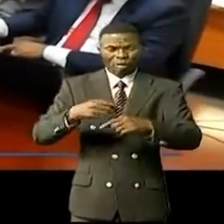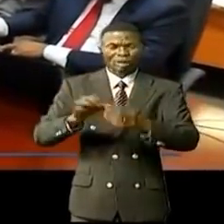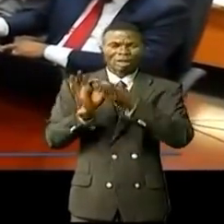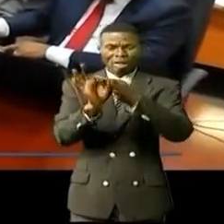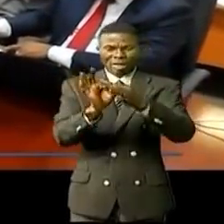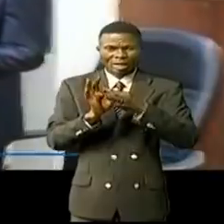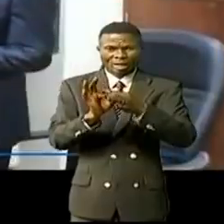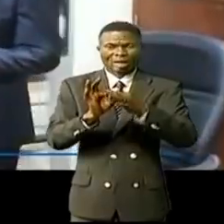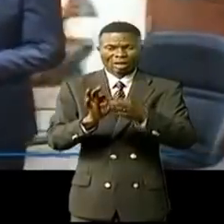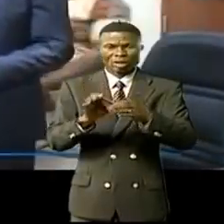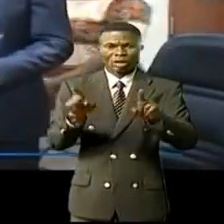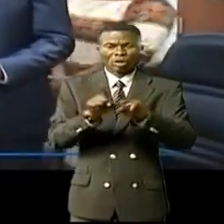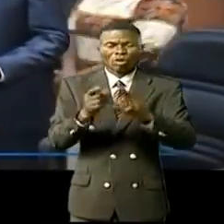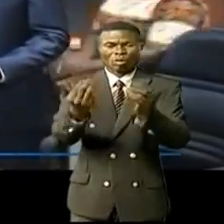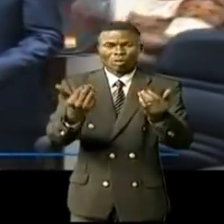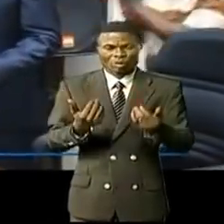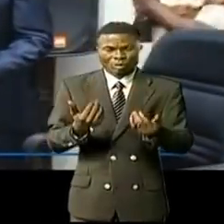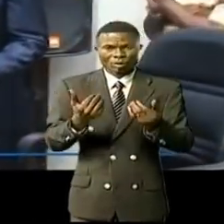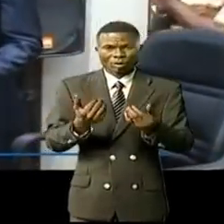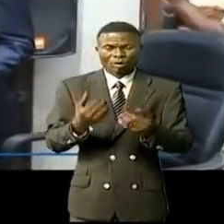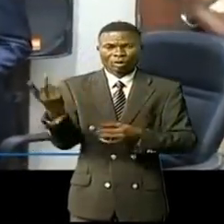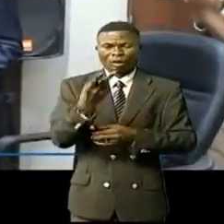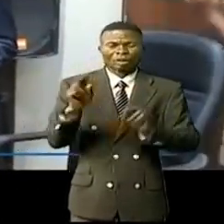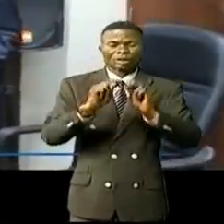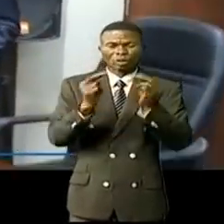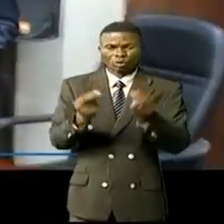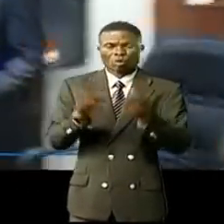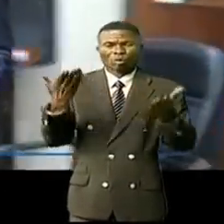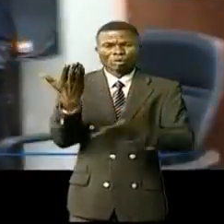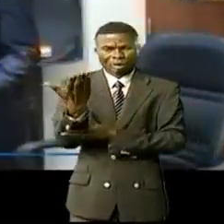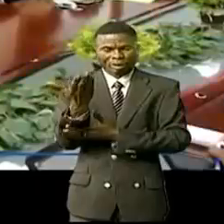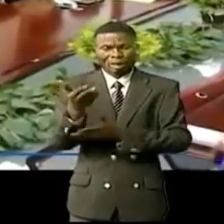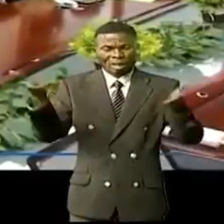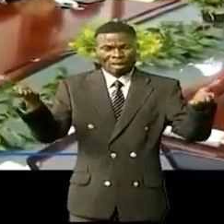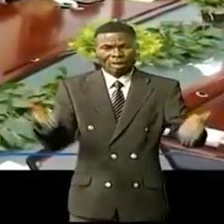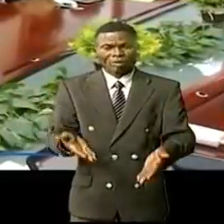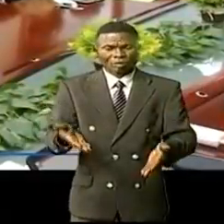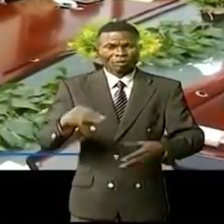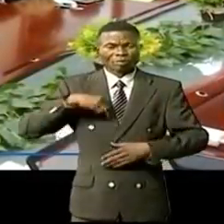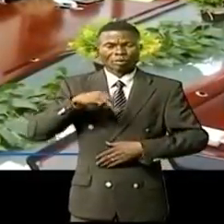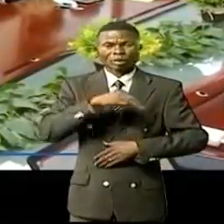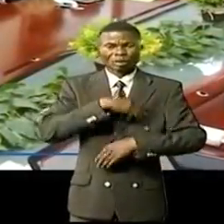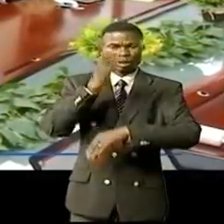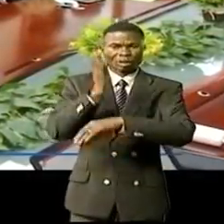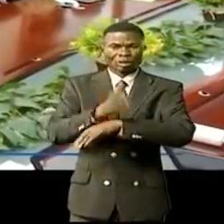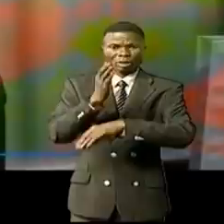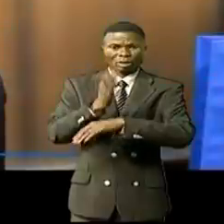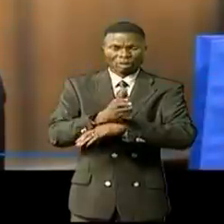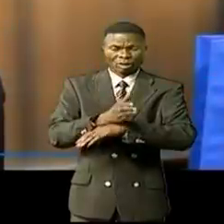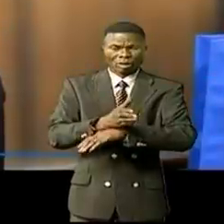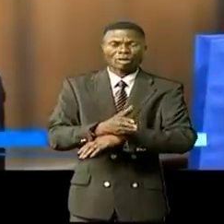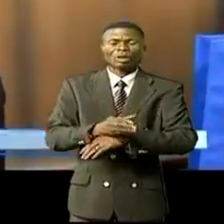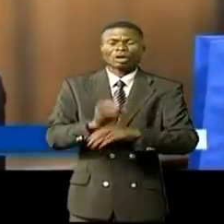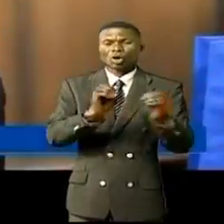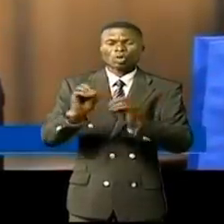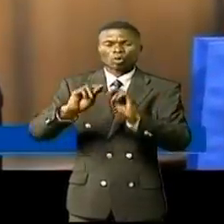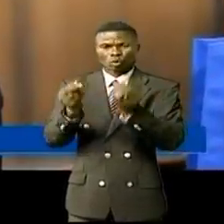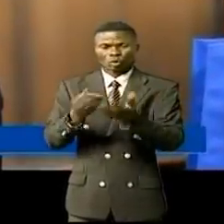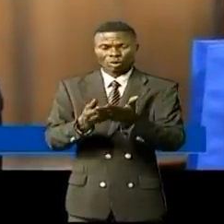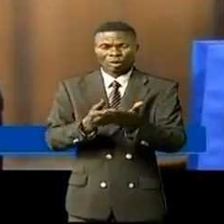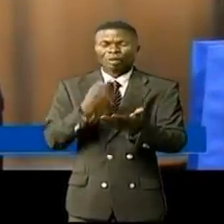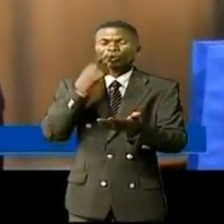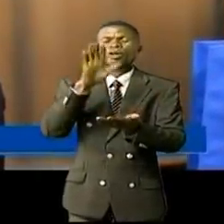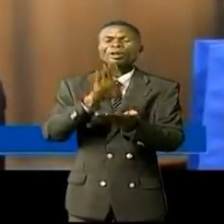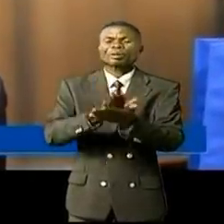collaboration telle que voulue par les deux parties. C'était en présence des membres du Conseil de l'Ordre. Je voudrais franchement le